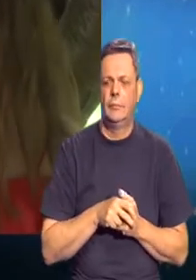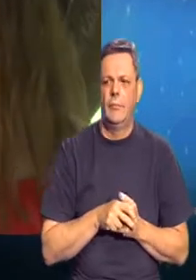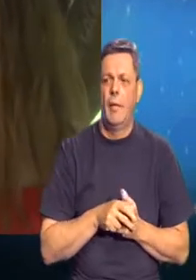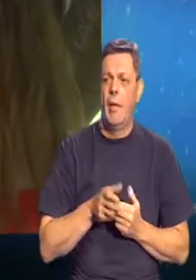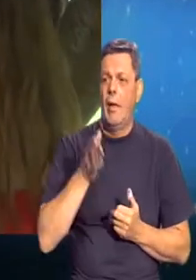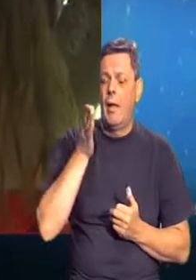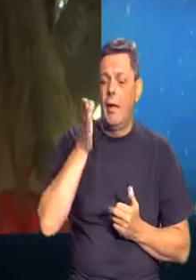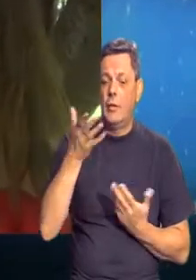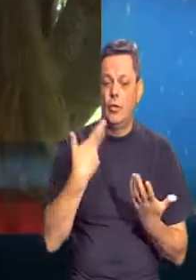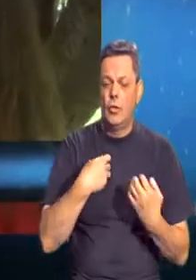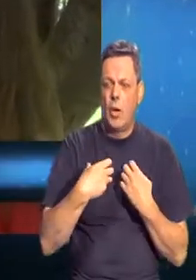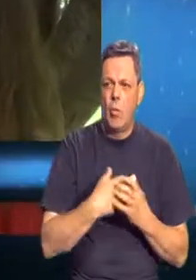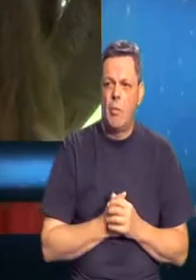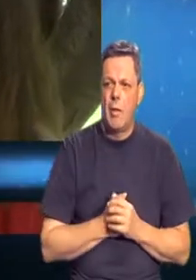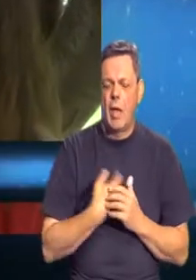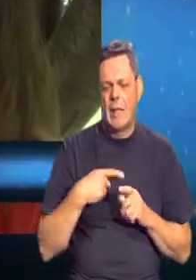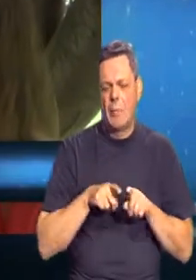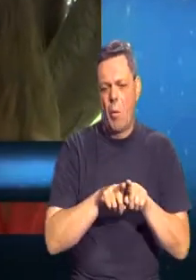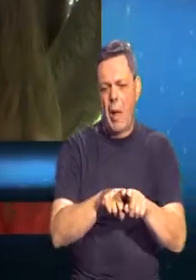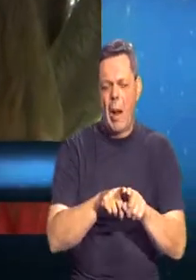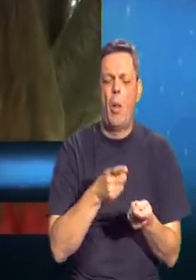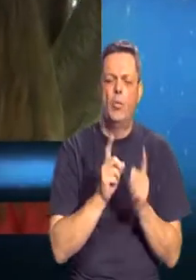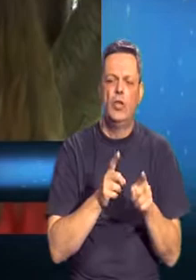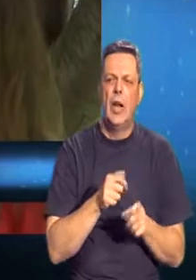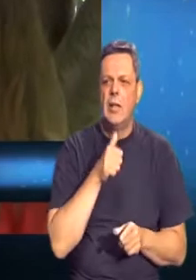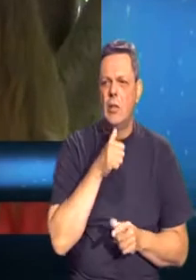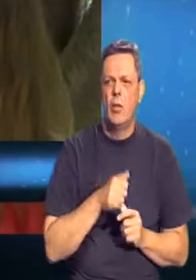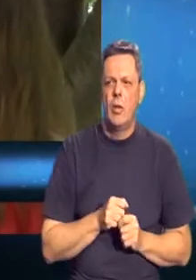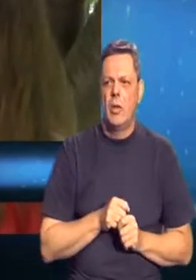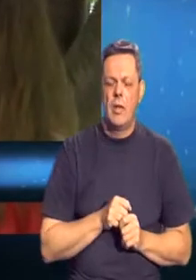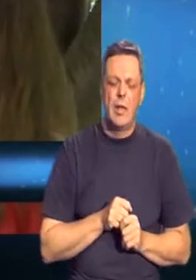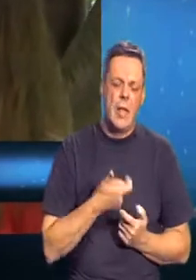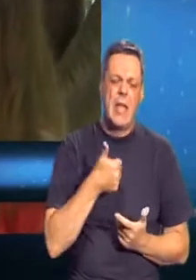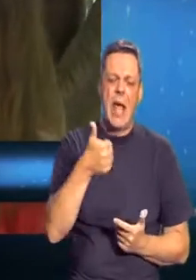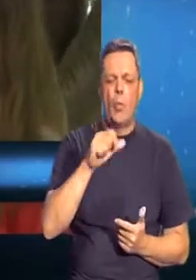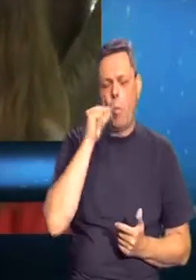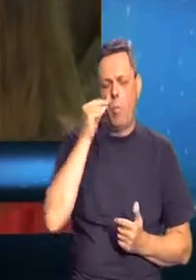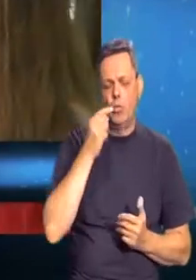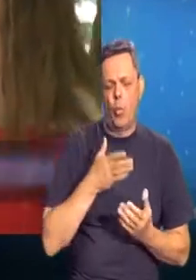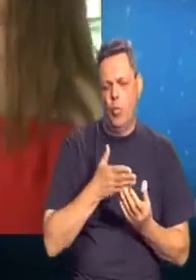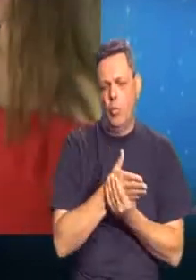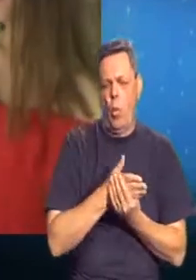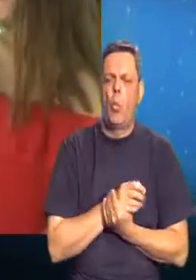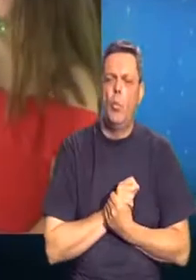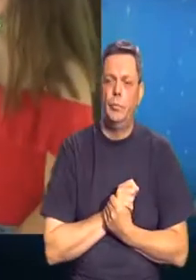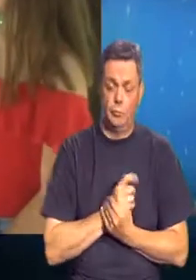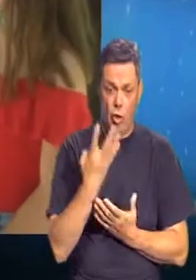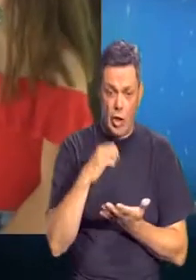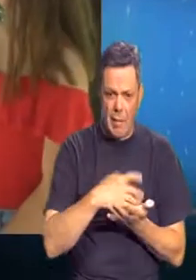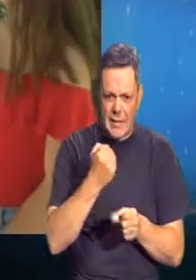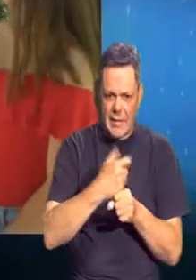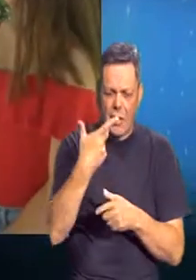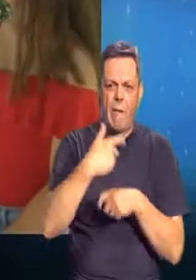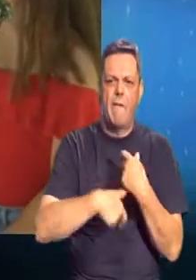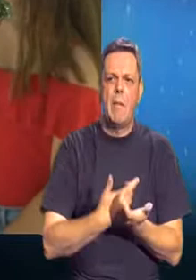A ti? Ja sam glumila paralelno učiteljicu i Branka, mušku ulogu. Eto, dakle, 4 mjeseca ste radili